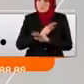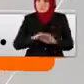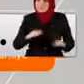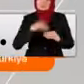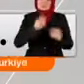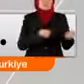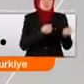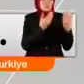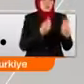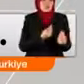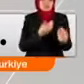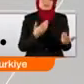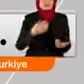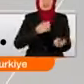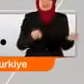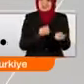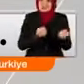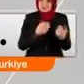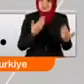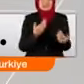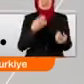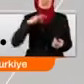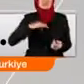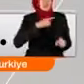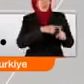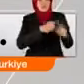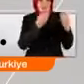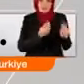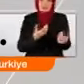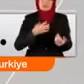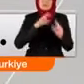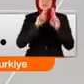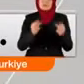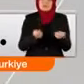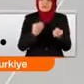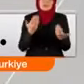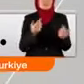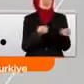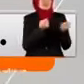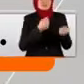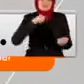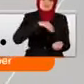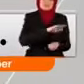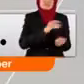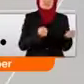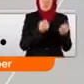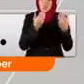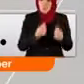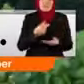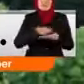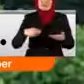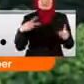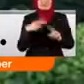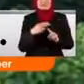Yani bir şirketin orta olsunlar ya da kendi dükkanlarının devam ettirsin her ya da bir iş yerinde çalışsınlar maaşlarında herhangi bir kesinti